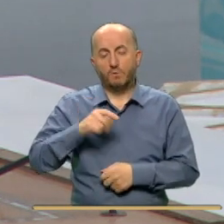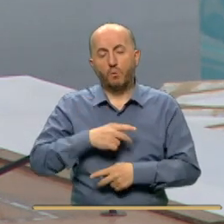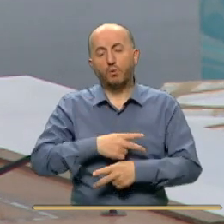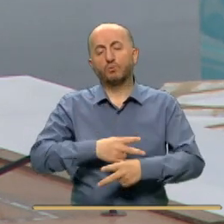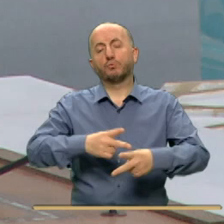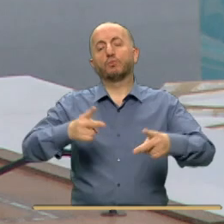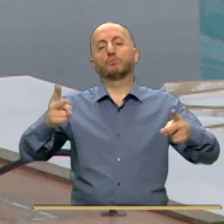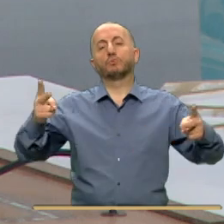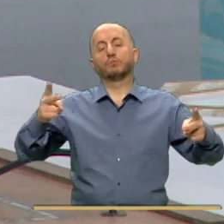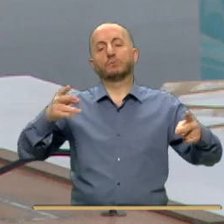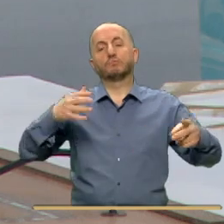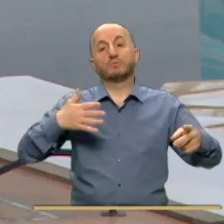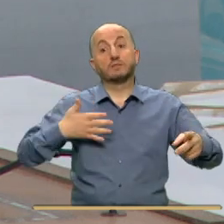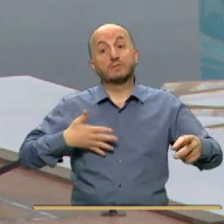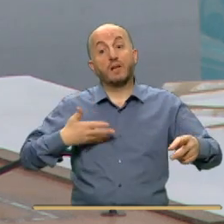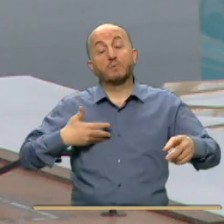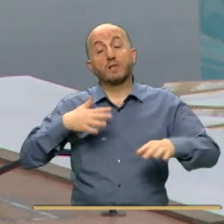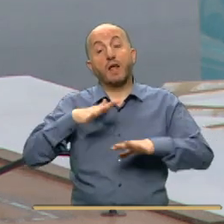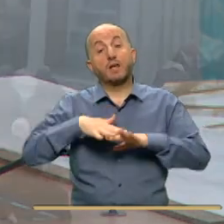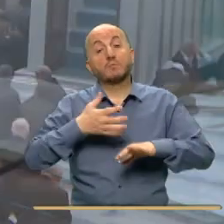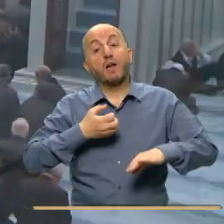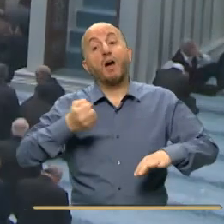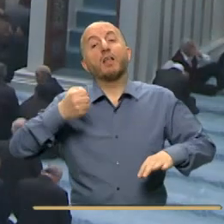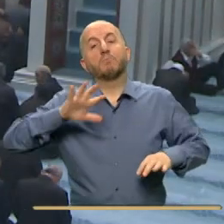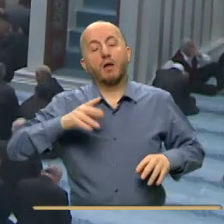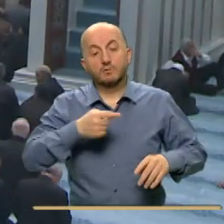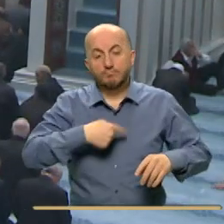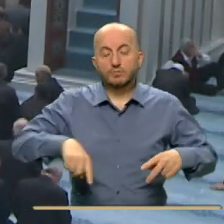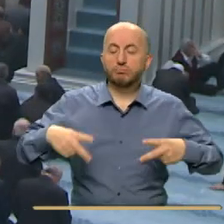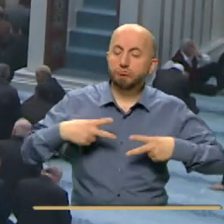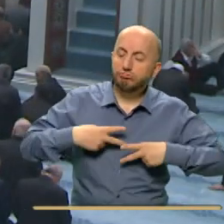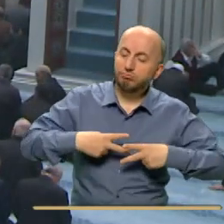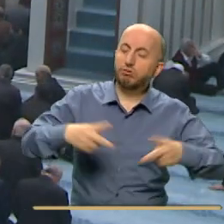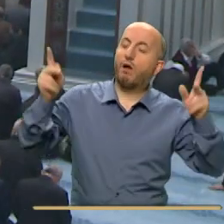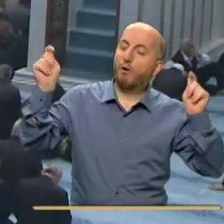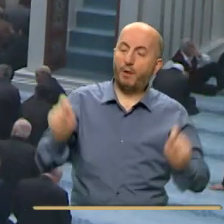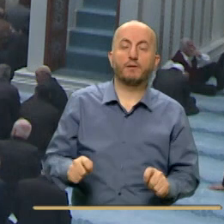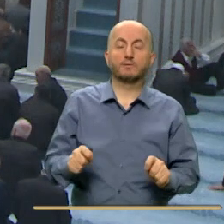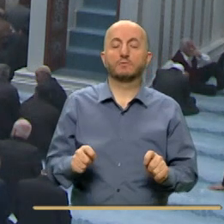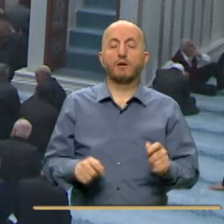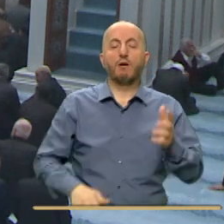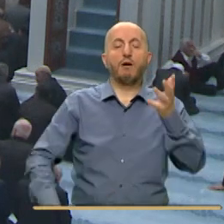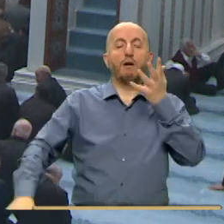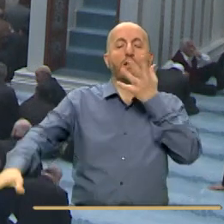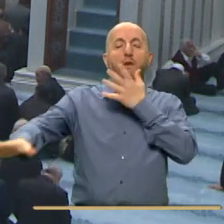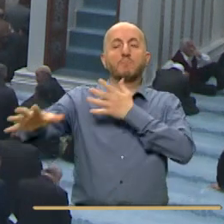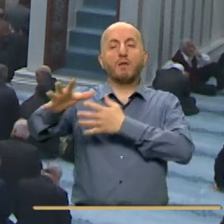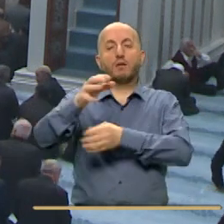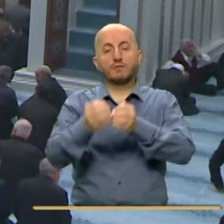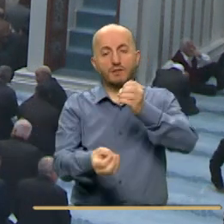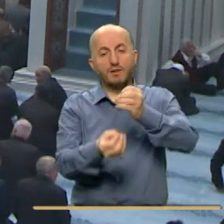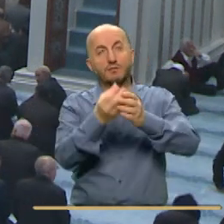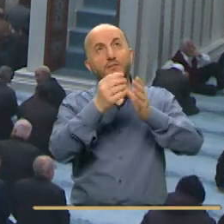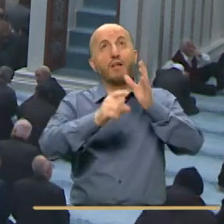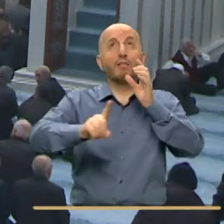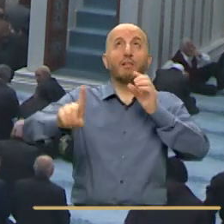özgürlüğümüzü ve irademizi elimizden almaz kardeşlerim. Bizi özgürleştirir. Alemlerin yaratıcısı olan